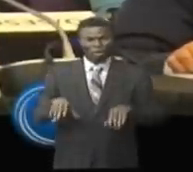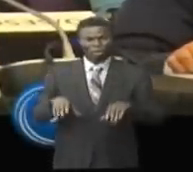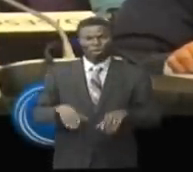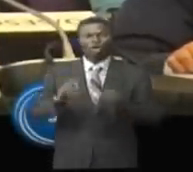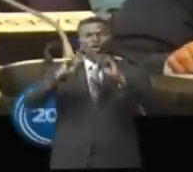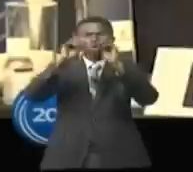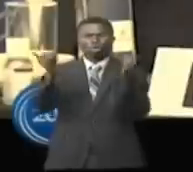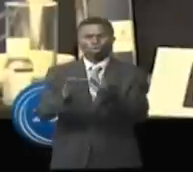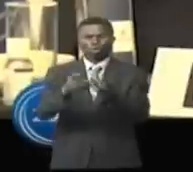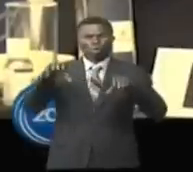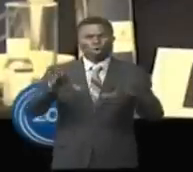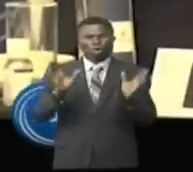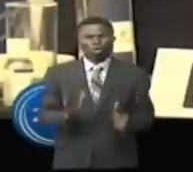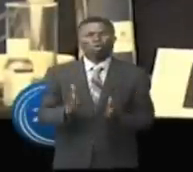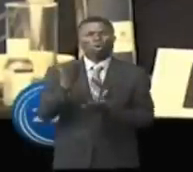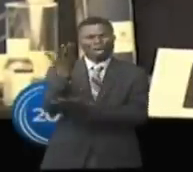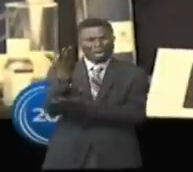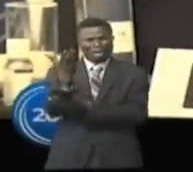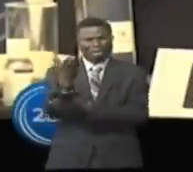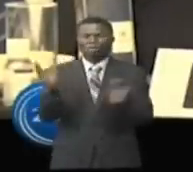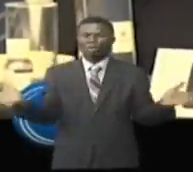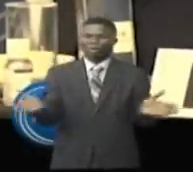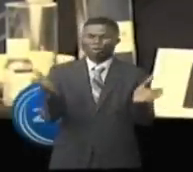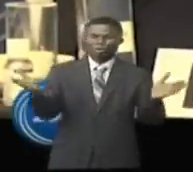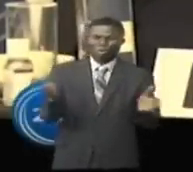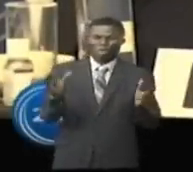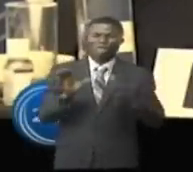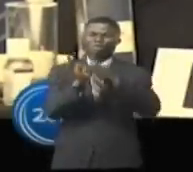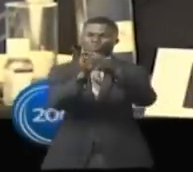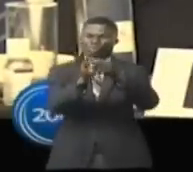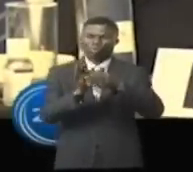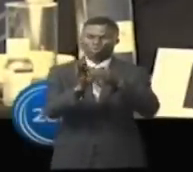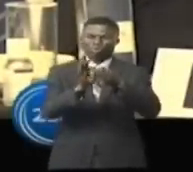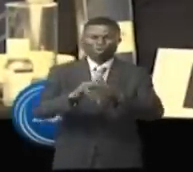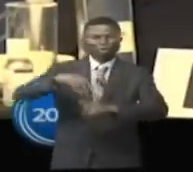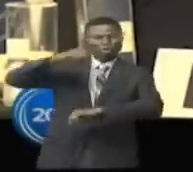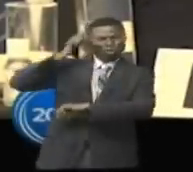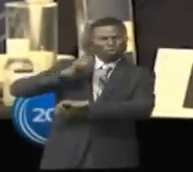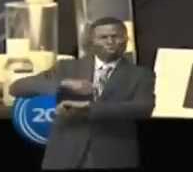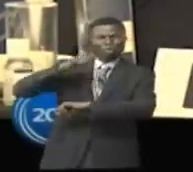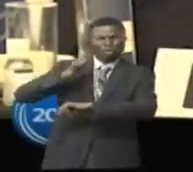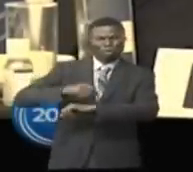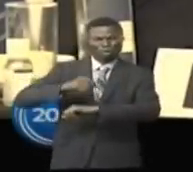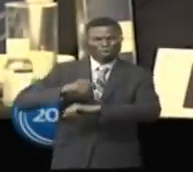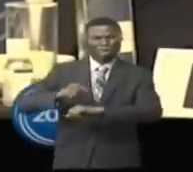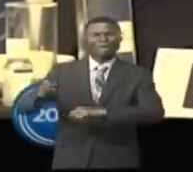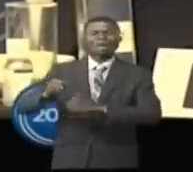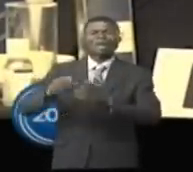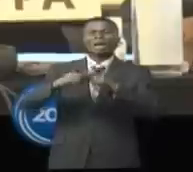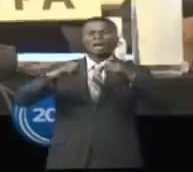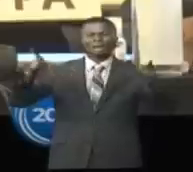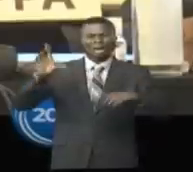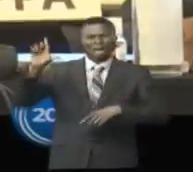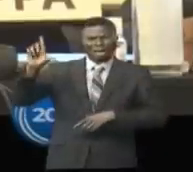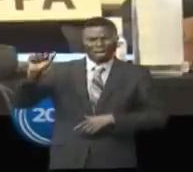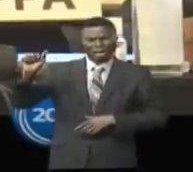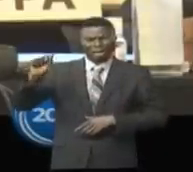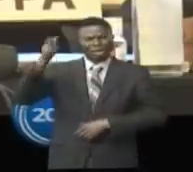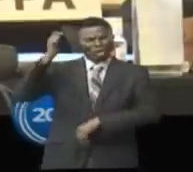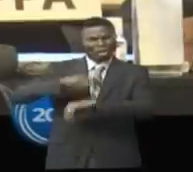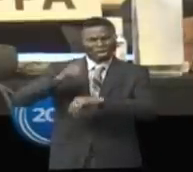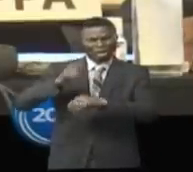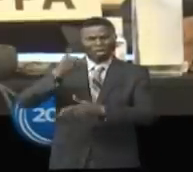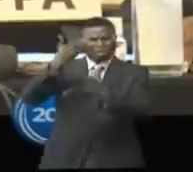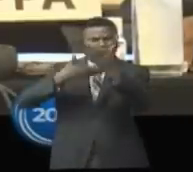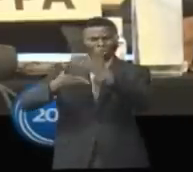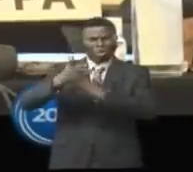délégation congolaise a plaidé pour le renforcement de la coopération judiciaire dans la région du Grand Lac, la justice